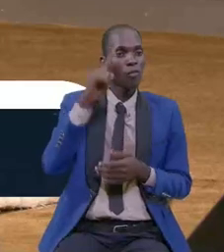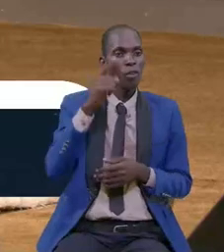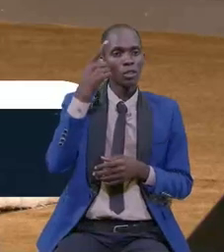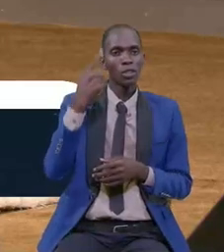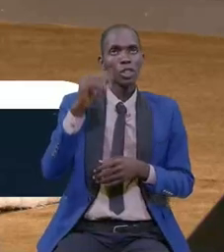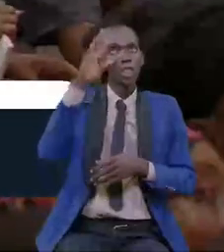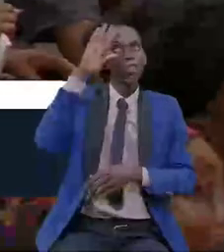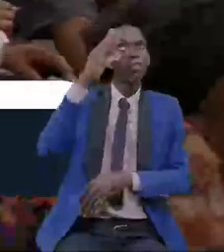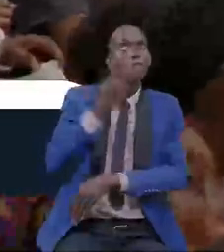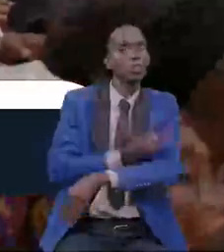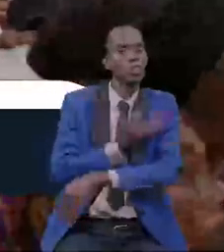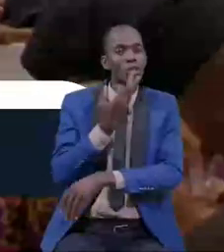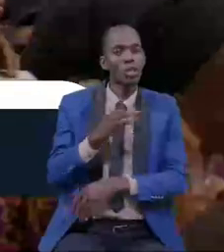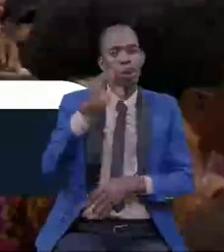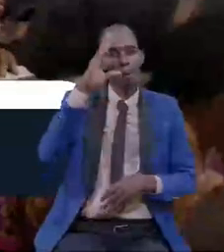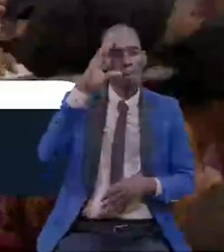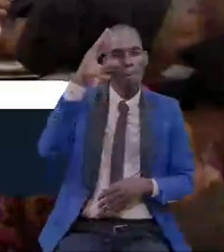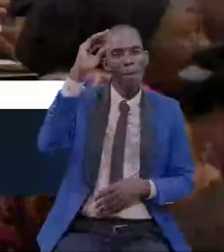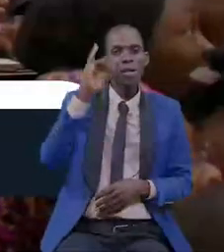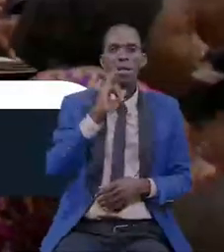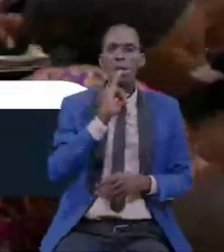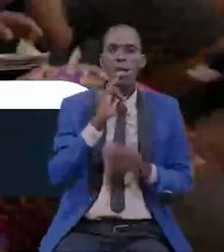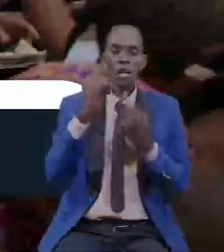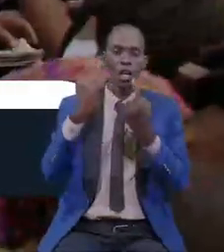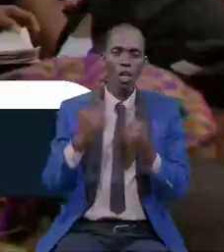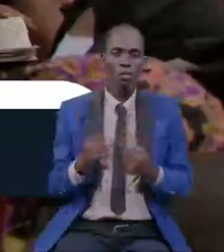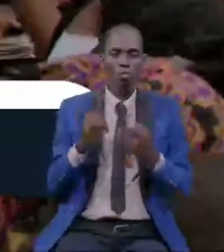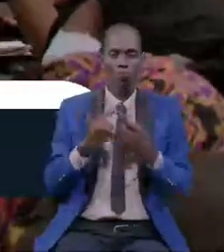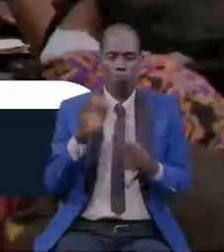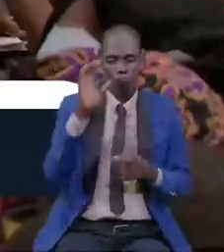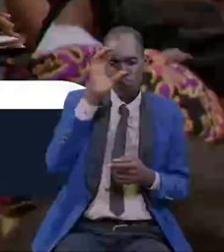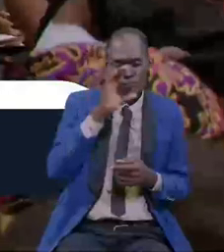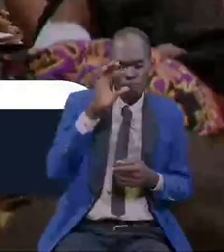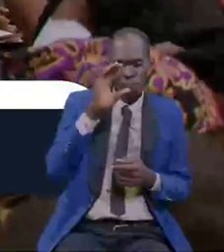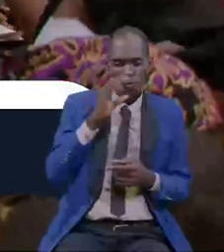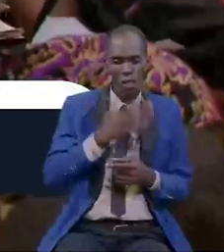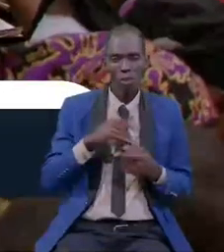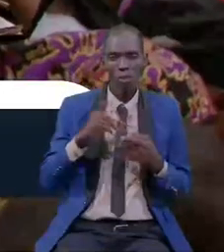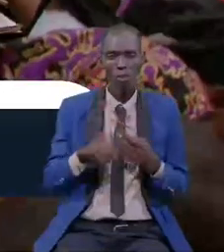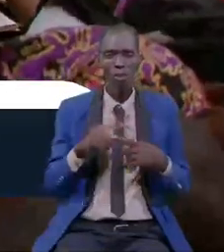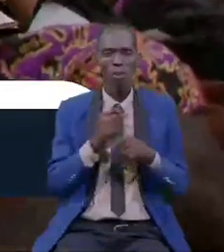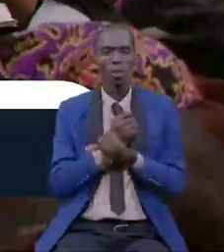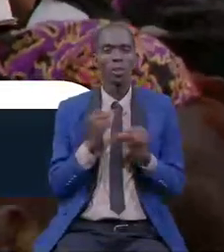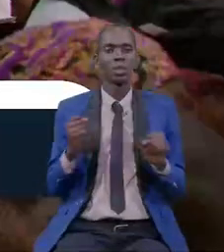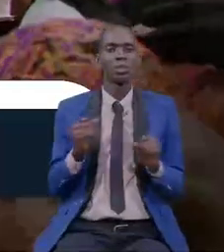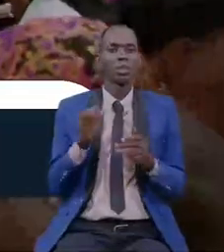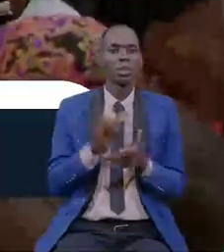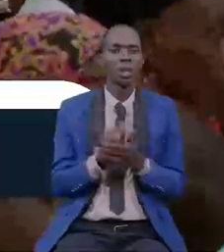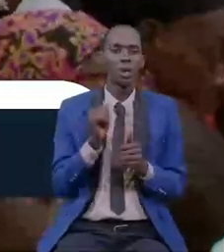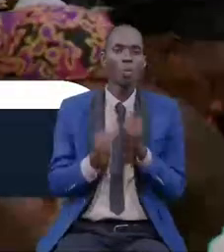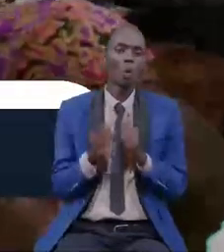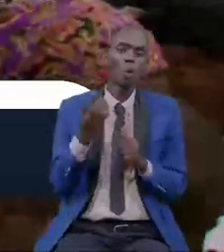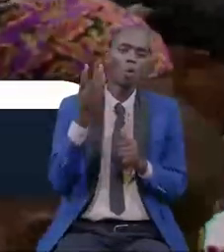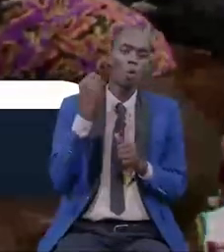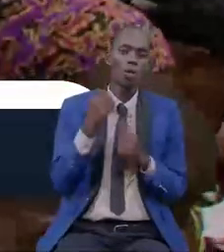10 il dit car le Fils de l'homme est venu chercher sauver ce qui étit perdu verset